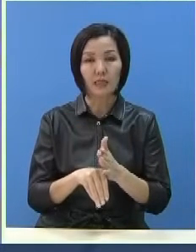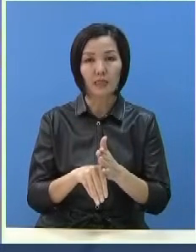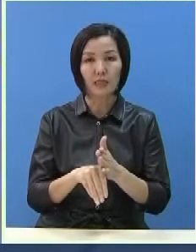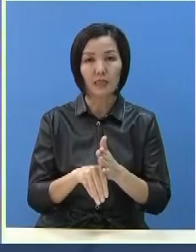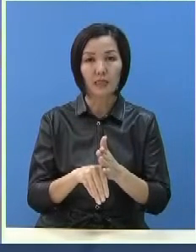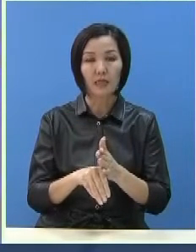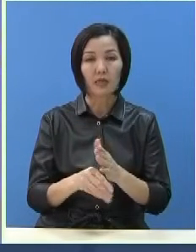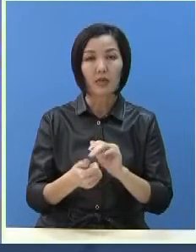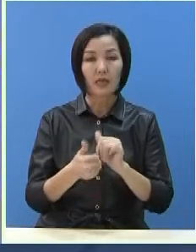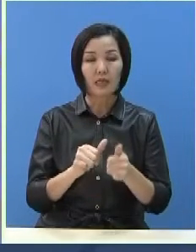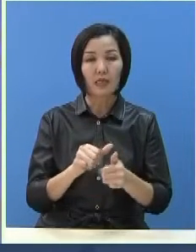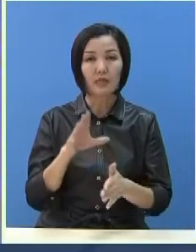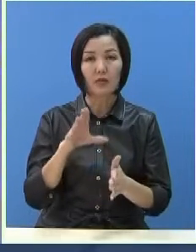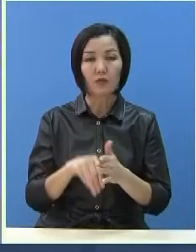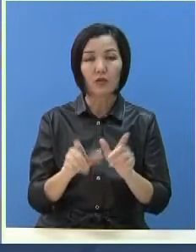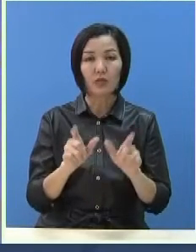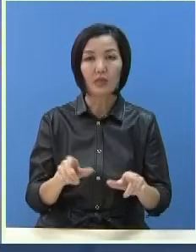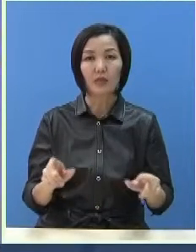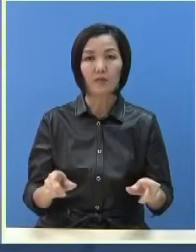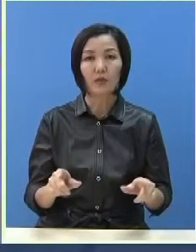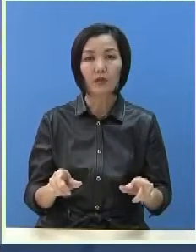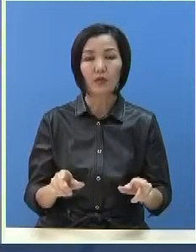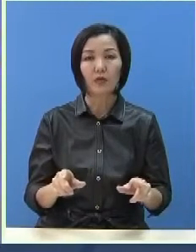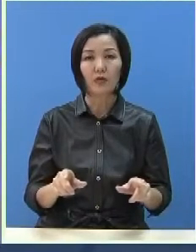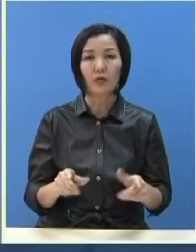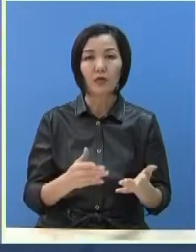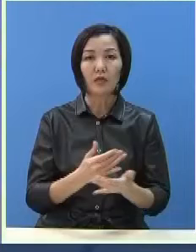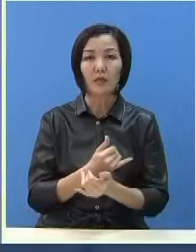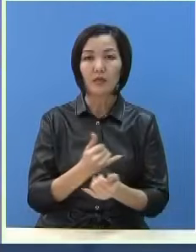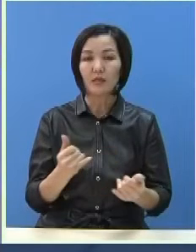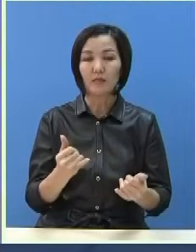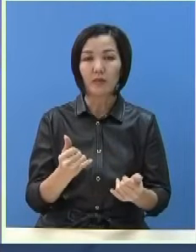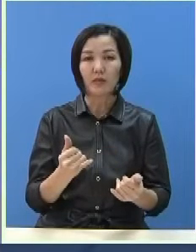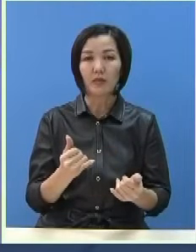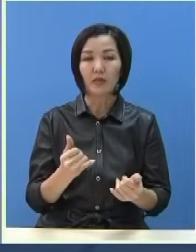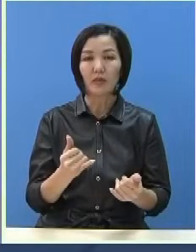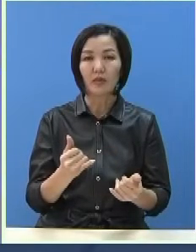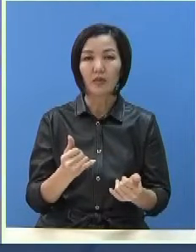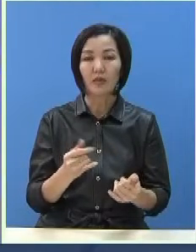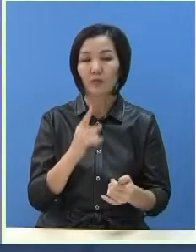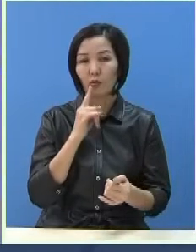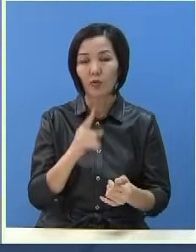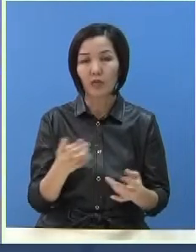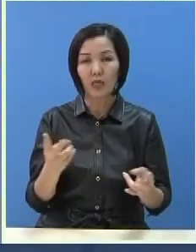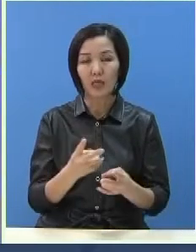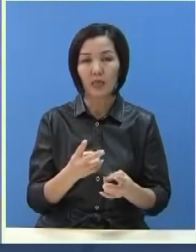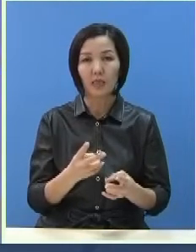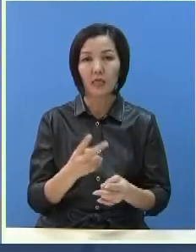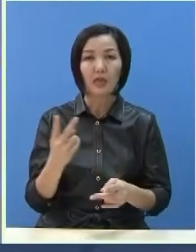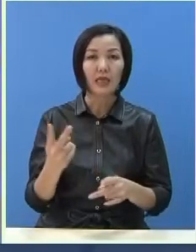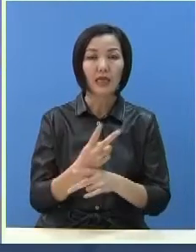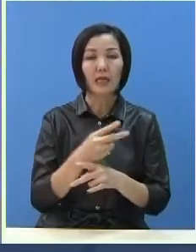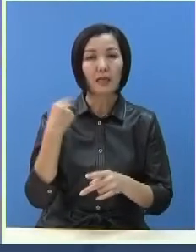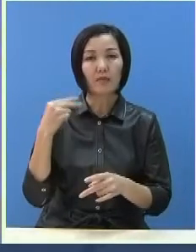ол енгізілген өзгеріс адамдардың жеке мүддесіне қызмет етіп кетпеу керек. Мысалы, президенттің өзі айтты ғой, екі рет